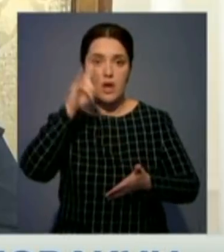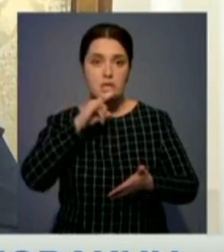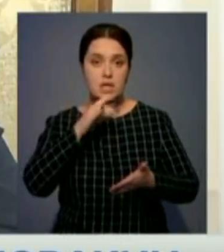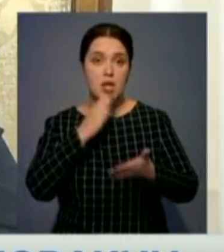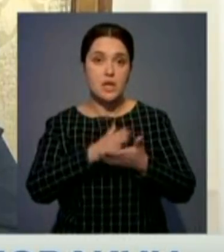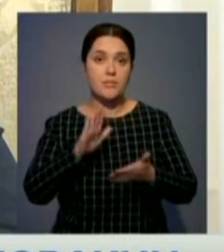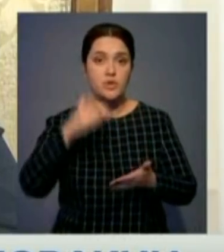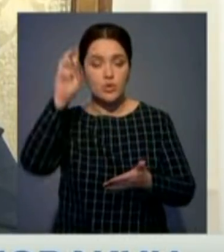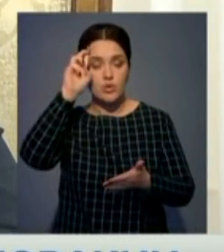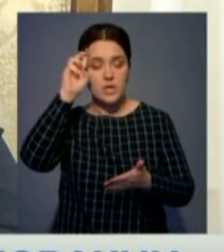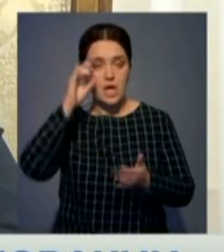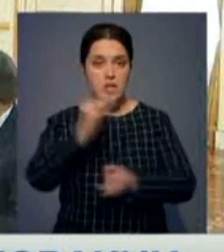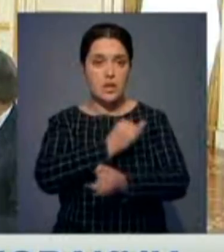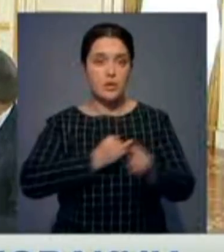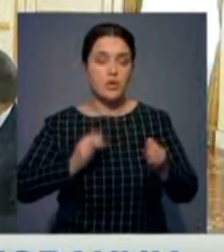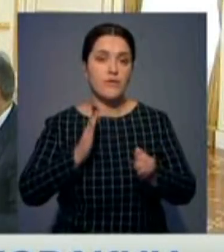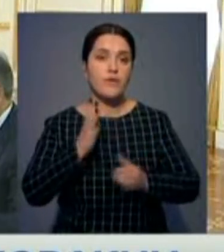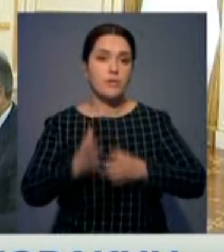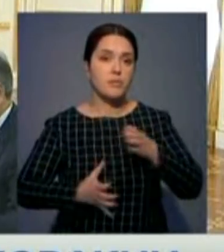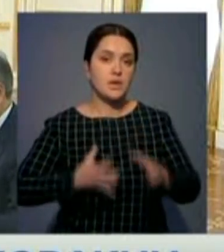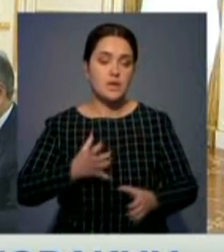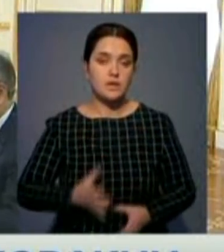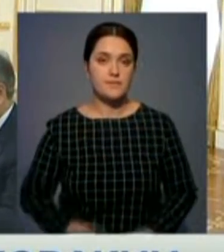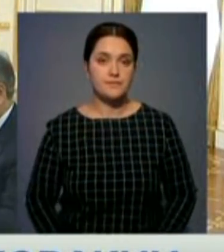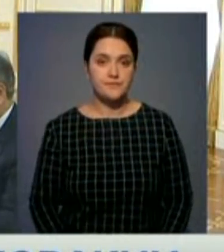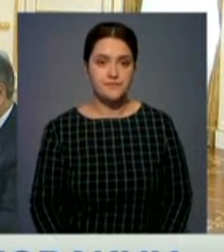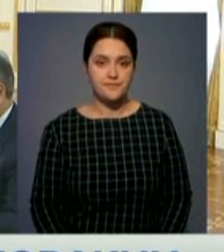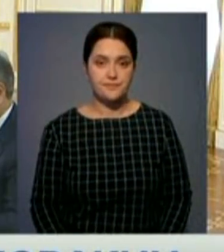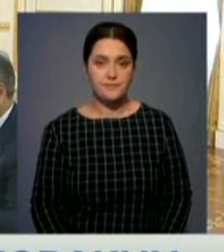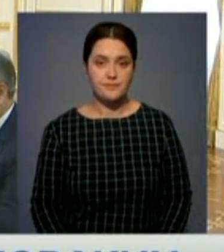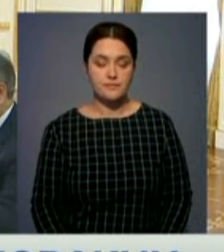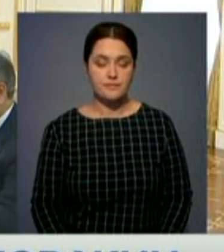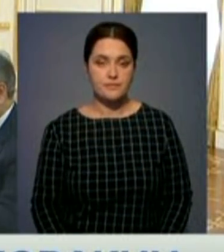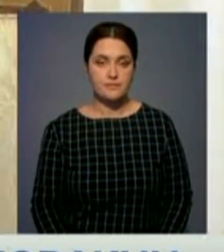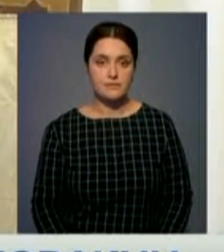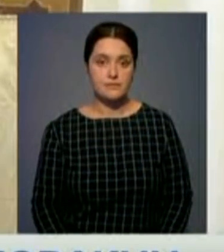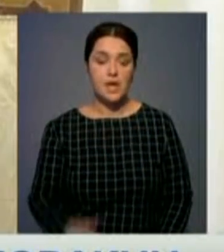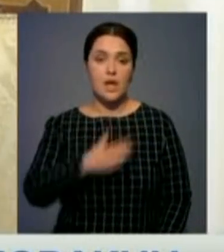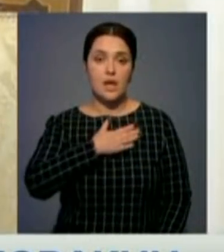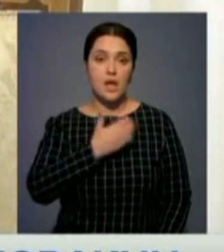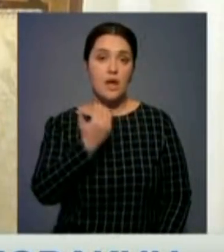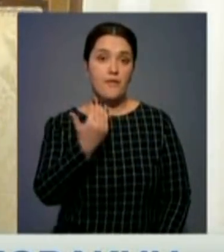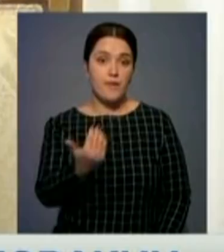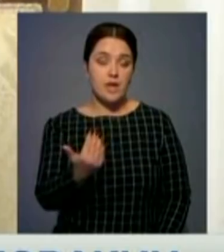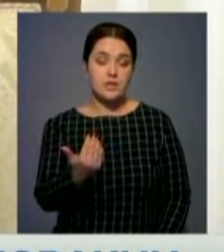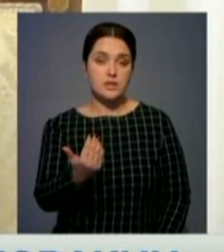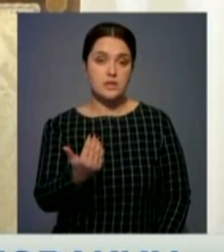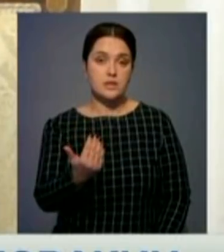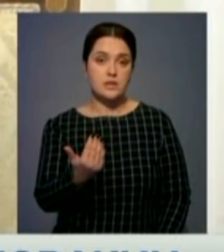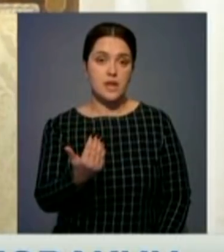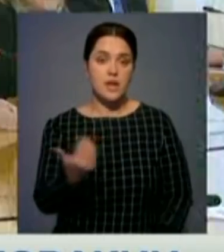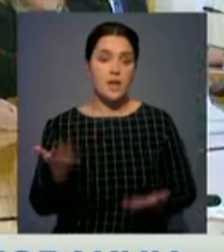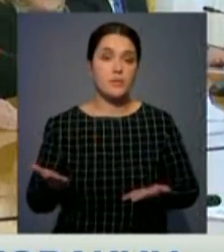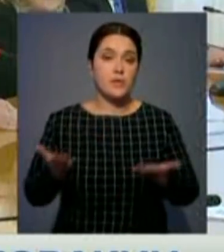межгосударственного диалога в мире. Господин премьер-министр, я вас приветствую в Казахстане.